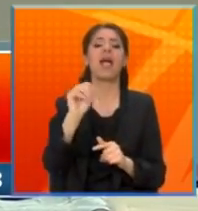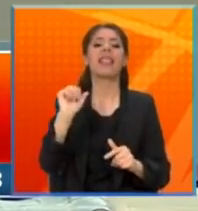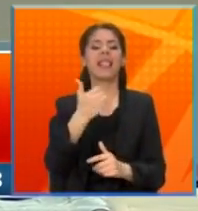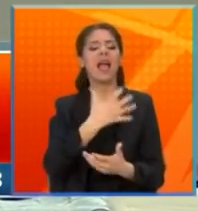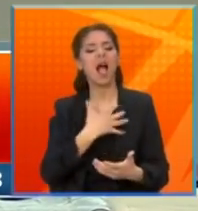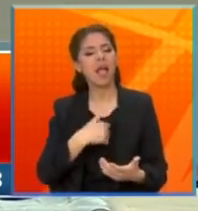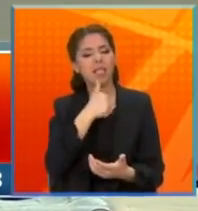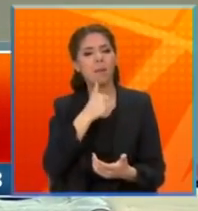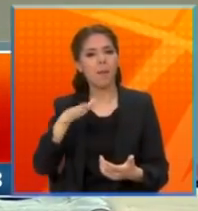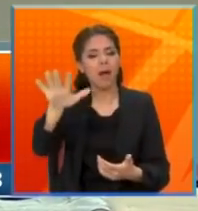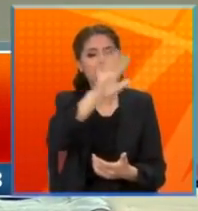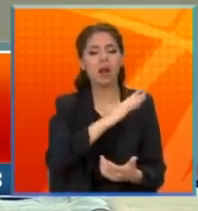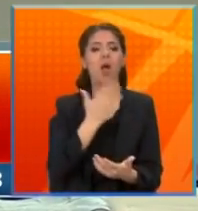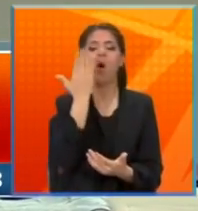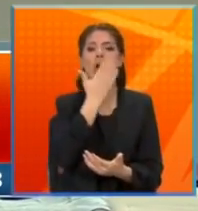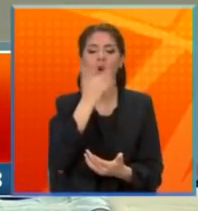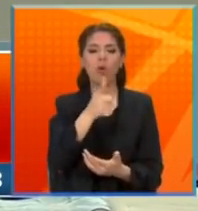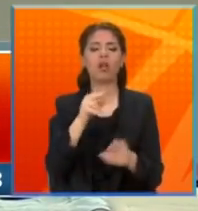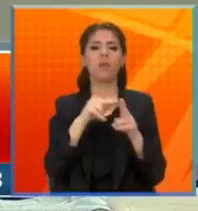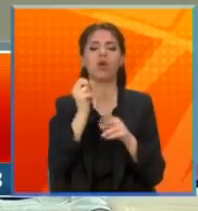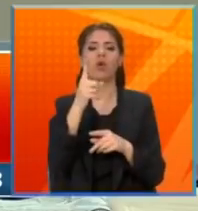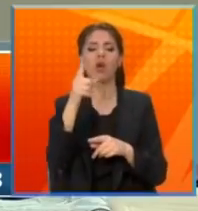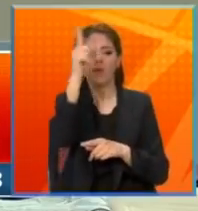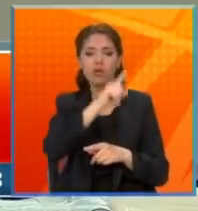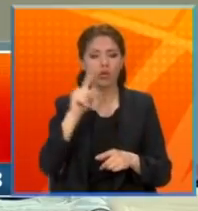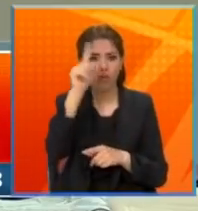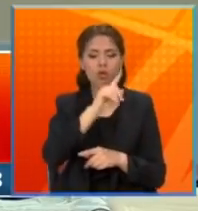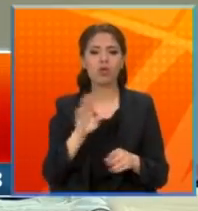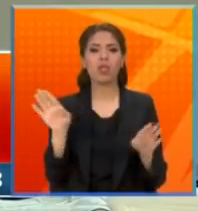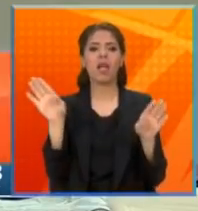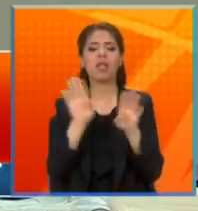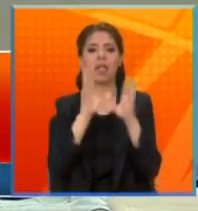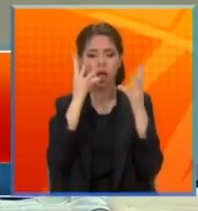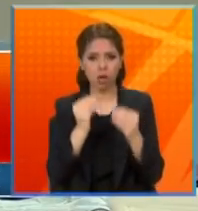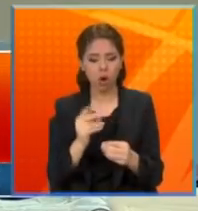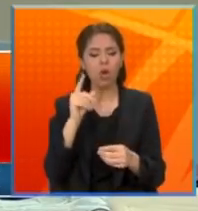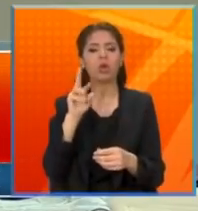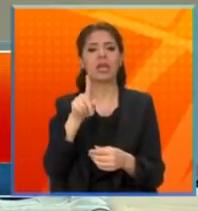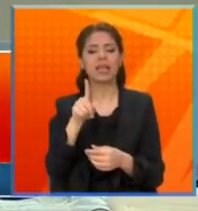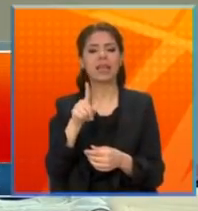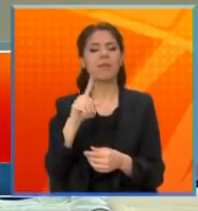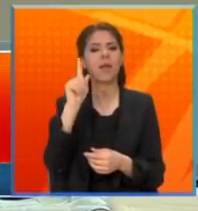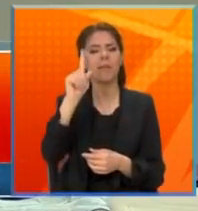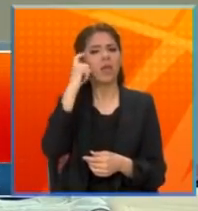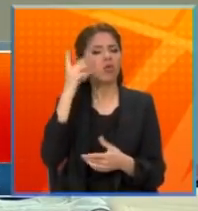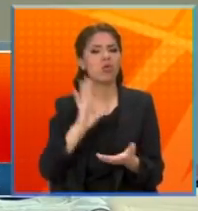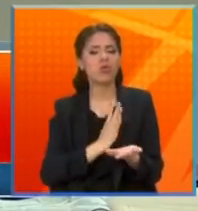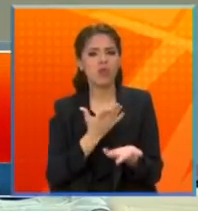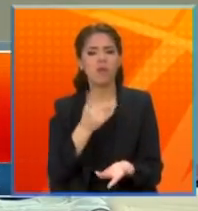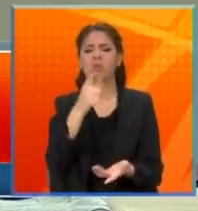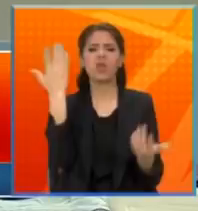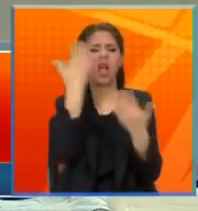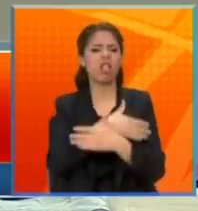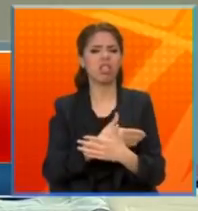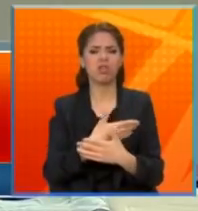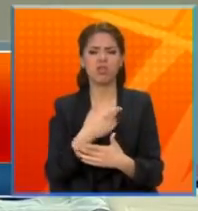babalar, okullarımız koronavirüs sebebiyle tatile girdi şeklinde bir kanı var. Bu